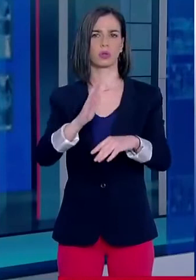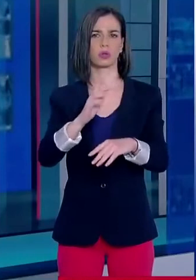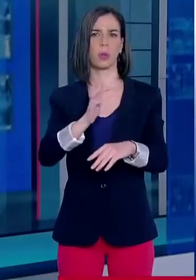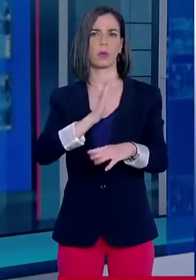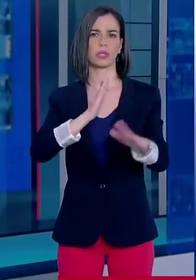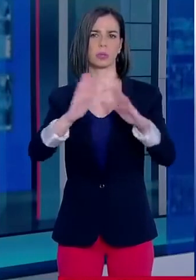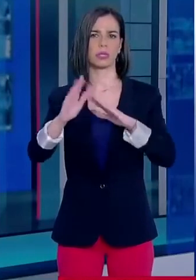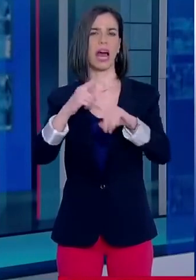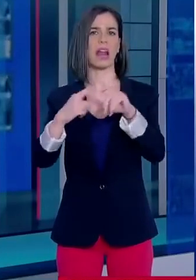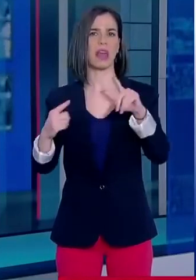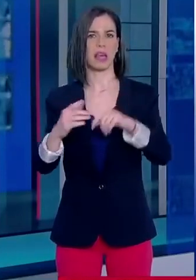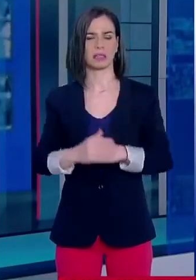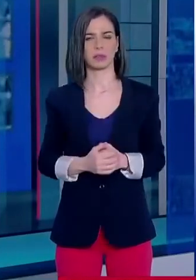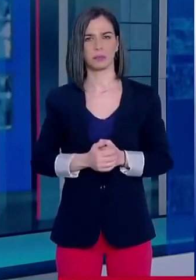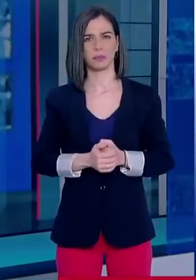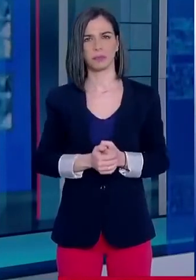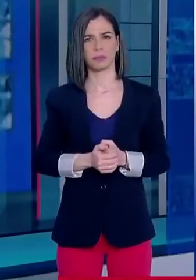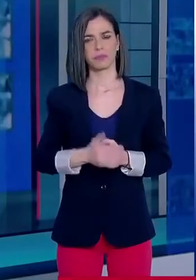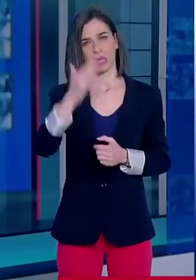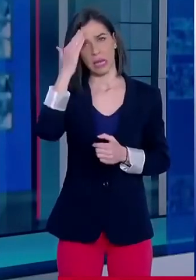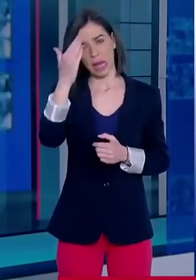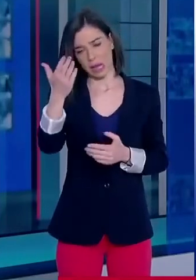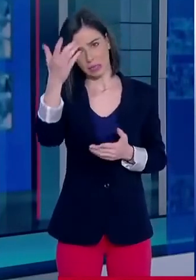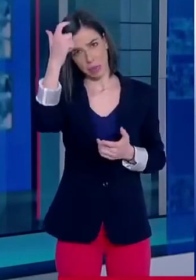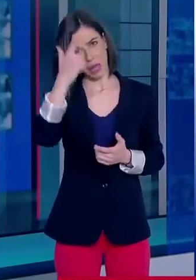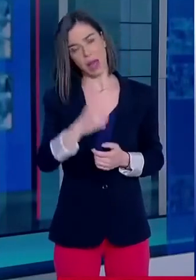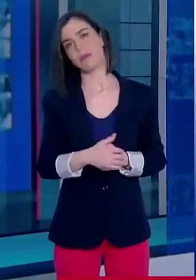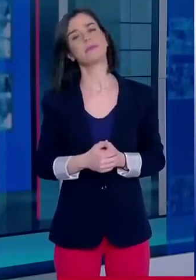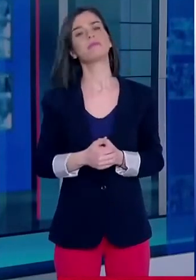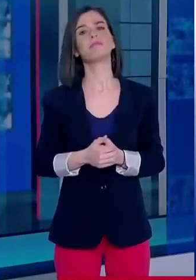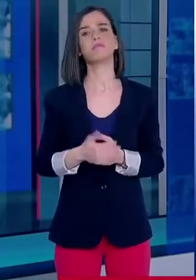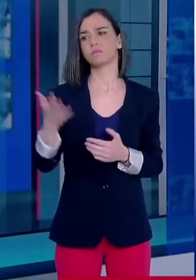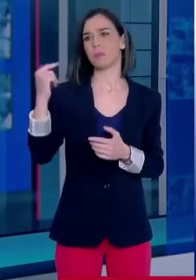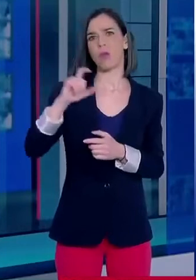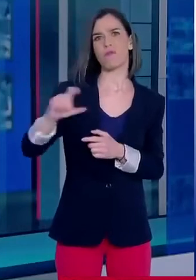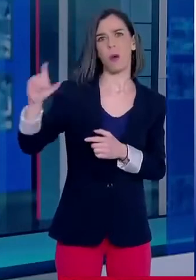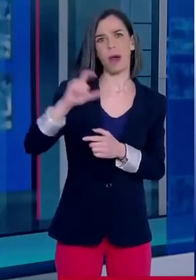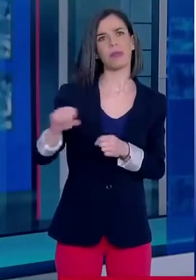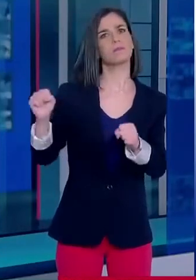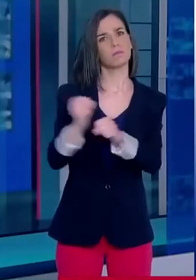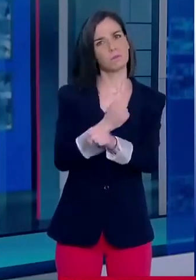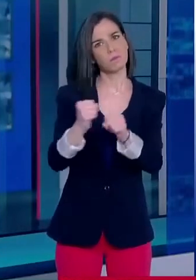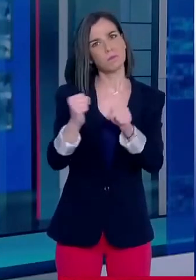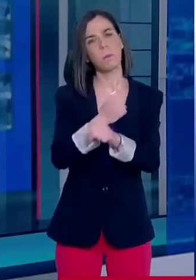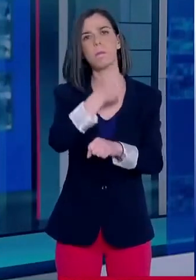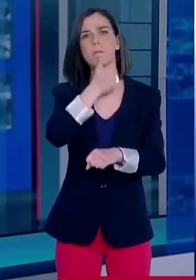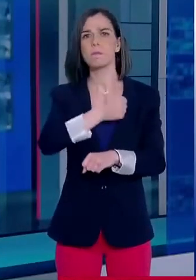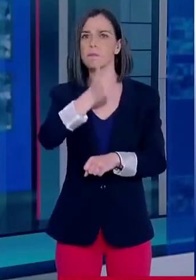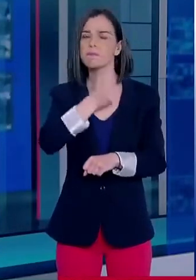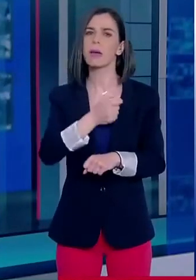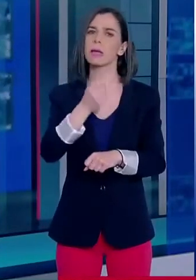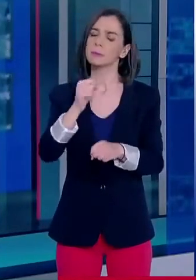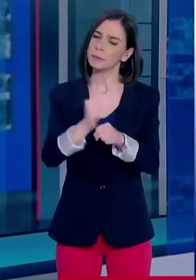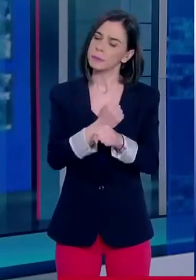Καλησπέρα σας από την πολιτική προστασία. Τις τελευταίες εβδομάδες με επιμονή, με υπομονή, με ξεχωριστή